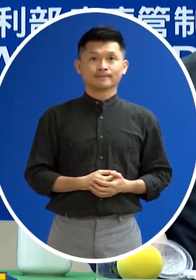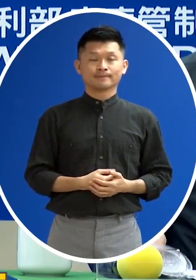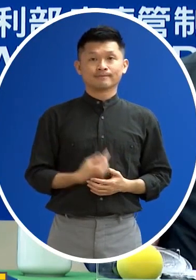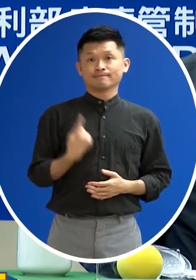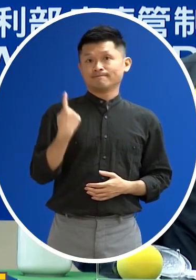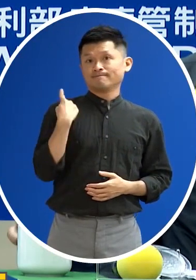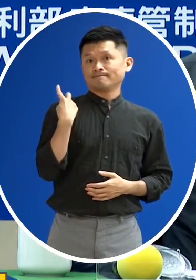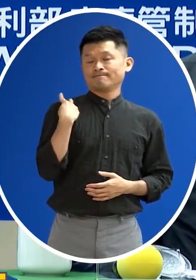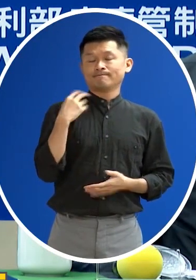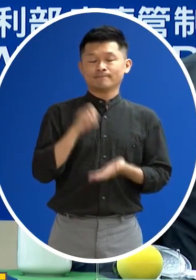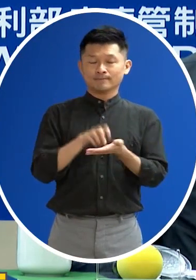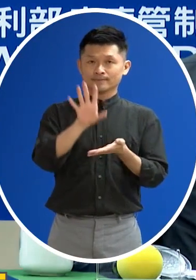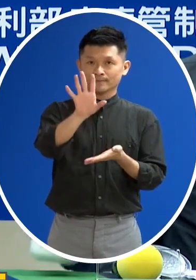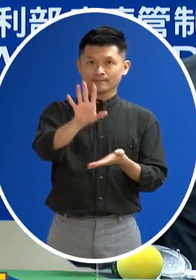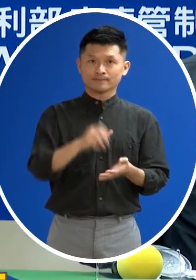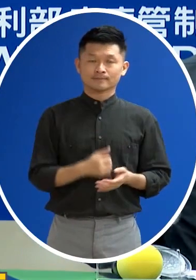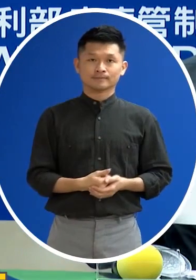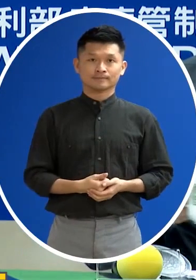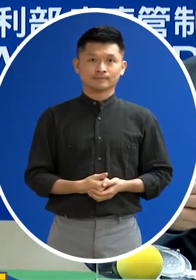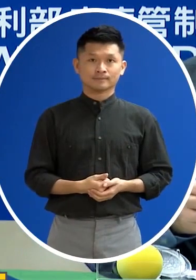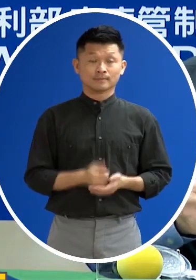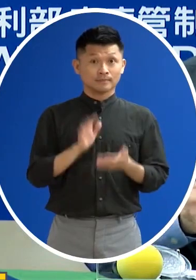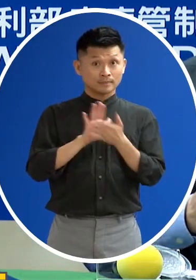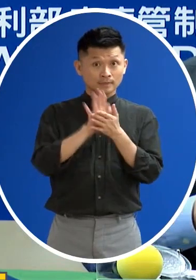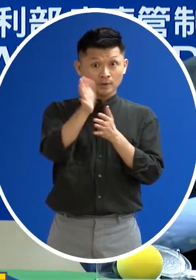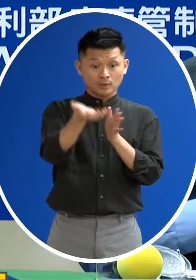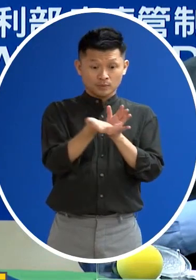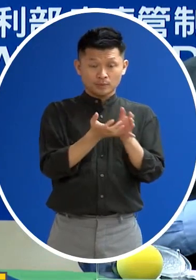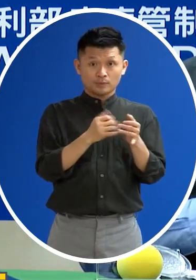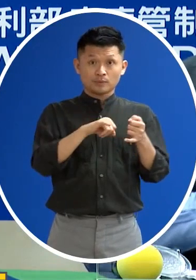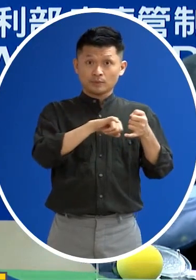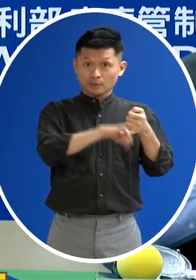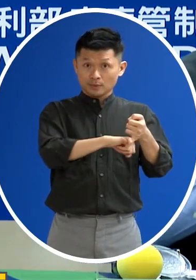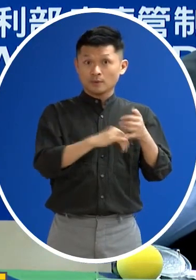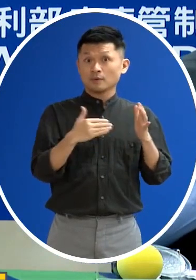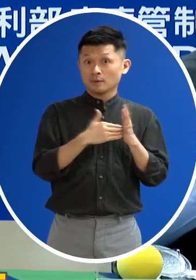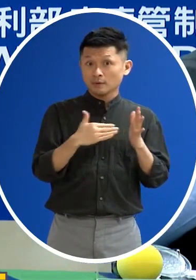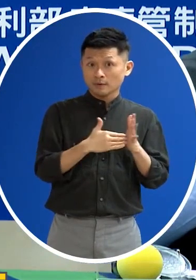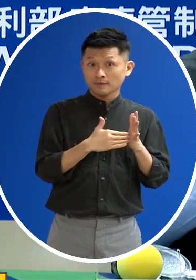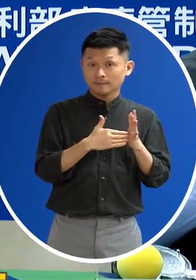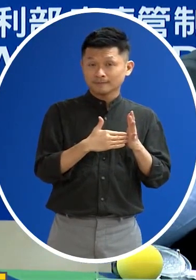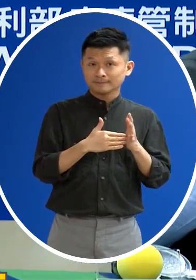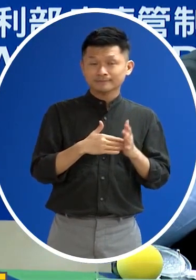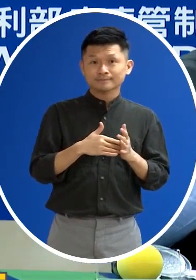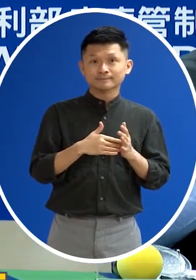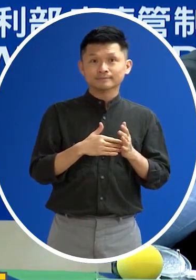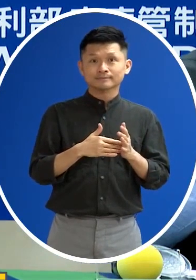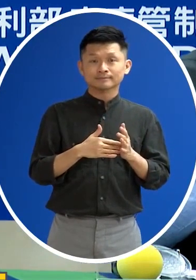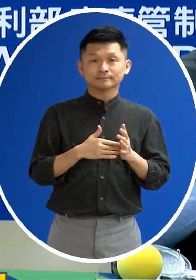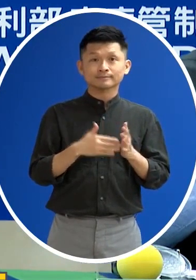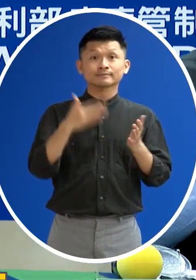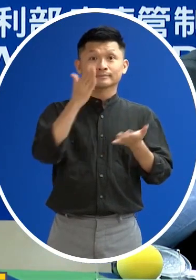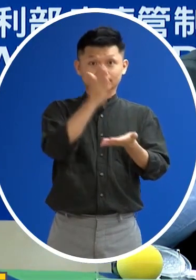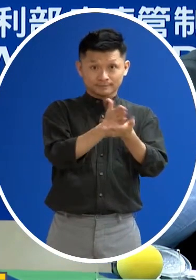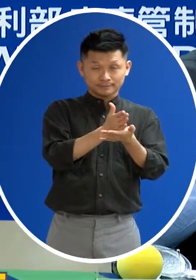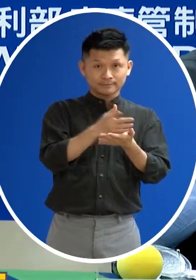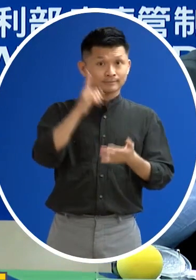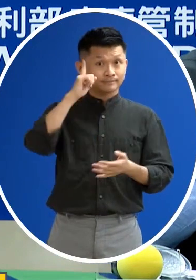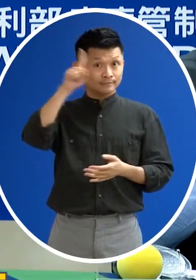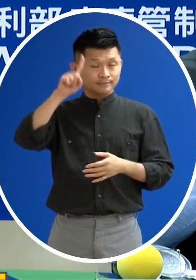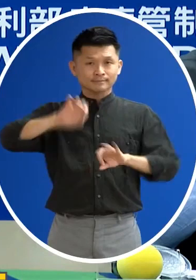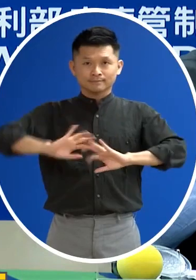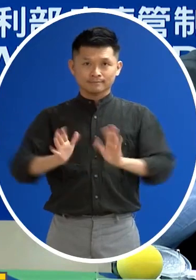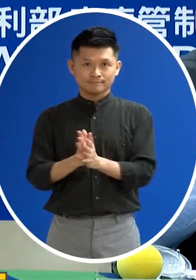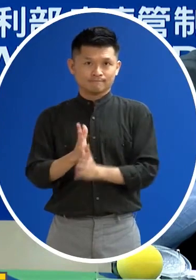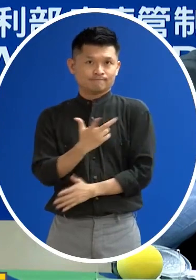跟大家报告，就以后在这个预约完之后。我们以后就第二天预约一停，我们第二天就马